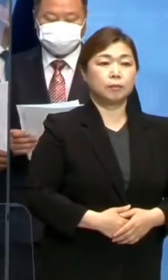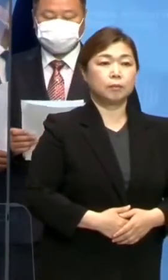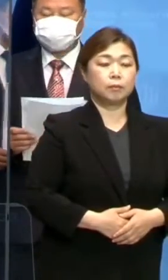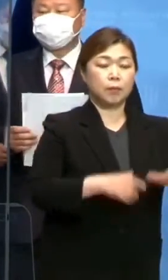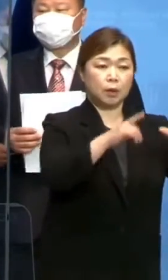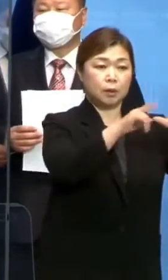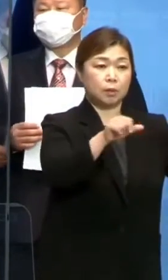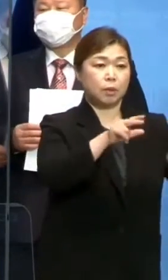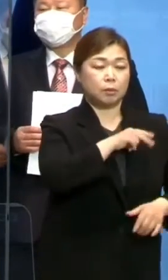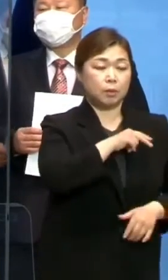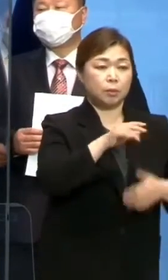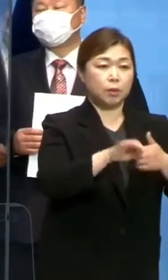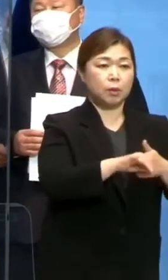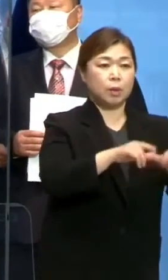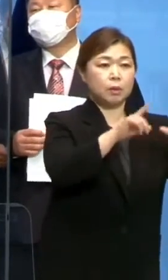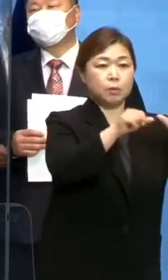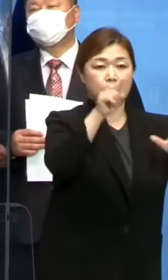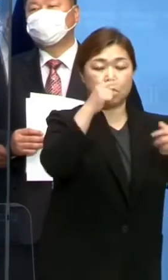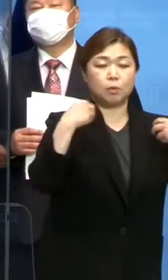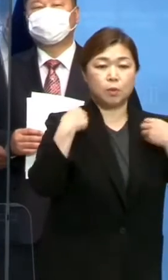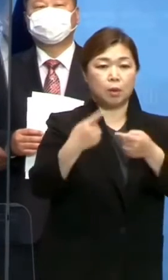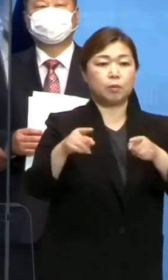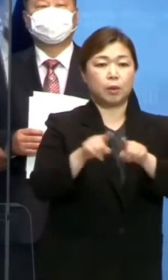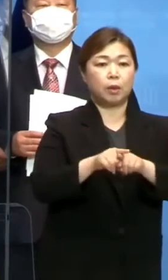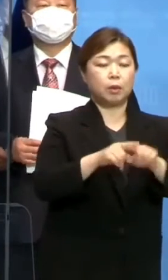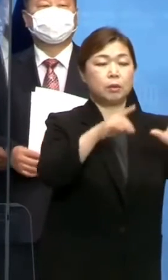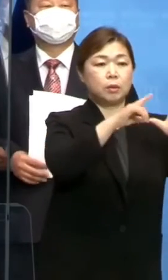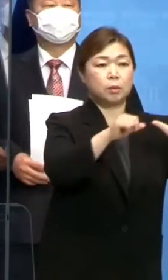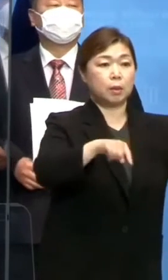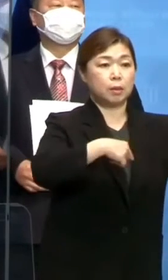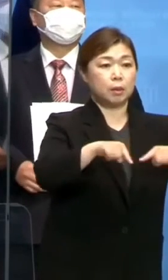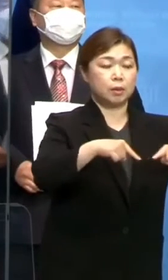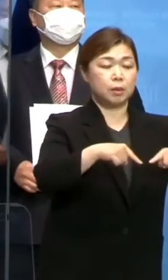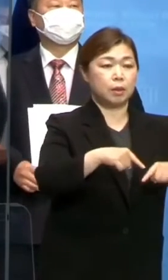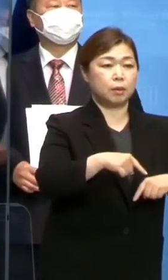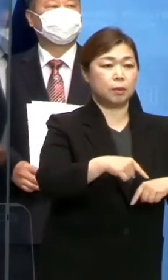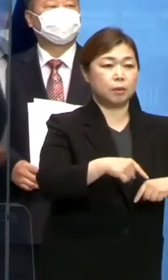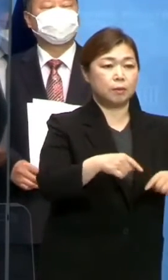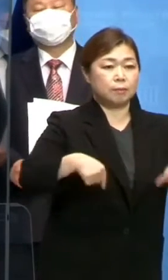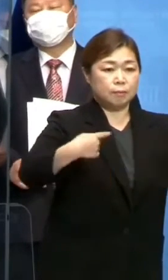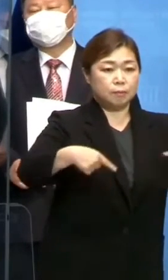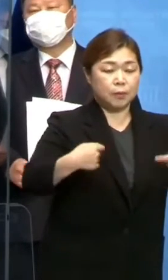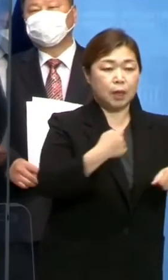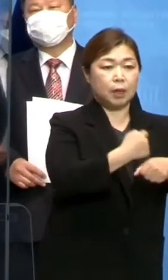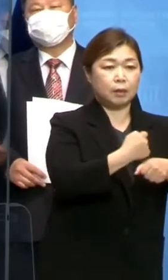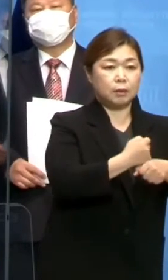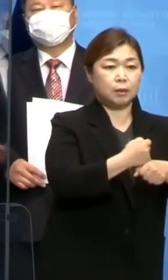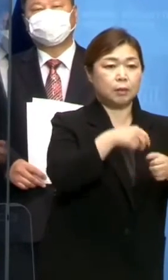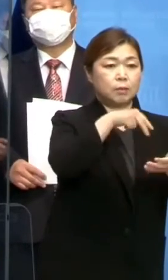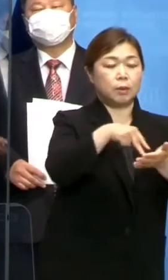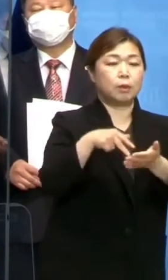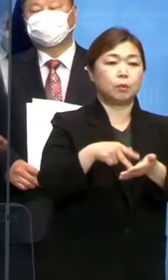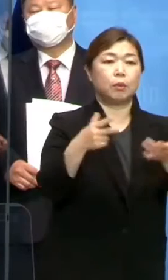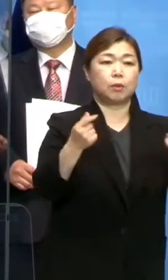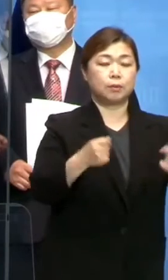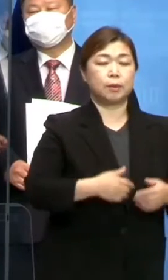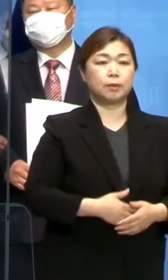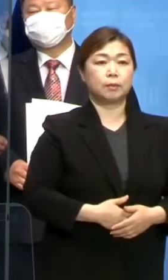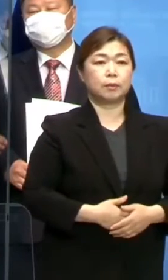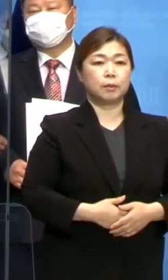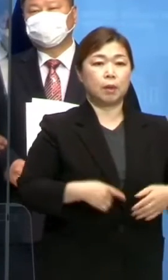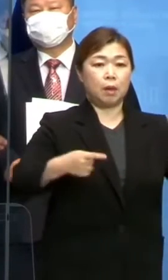지방의회는 지방 정부와 함께 지방자치 라는 수레를 끌고 가는 양쪽 바퀴 얻어 같습니다